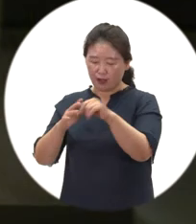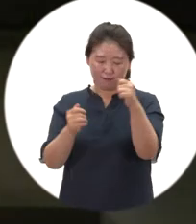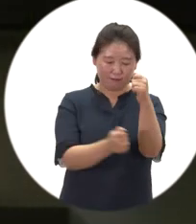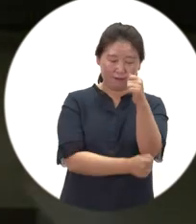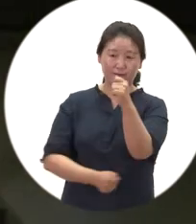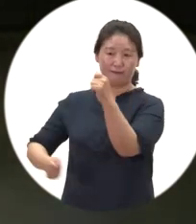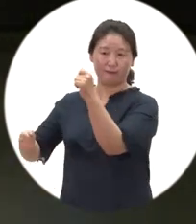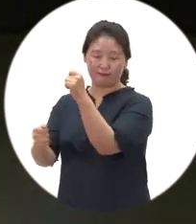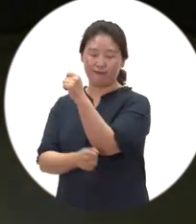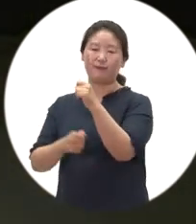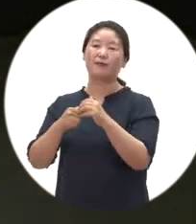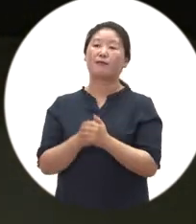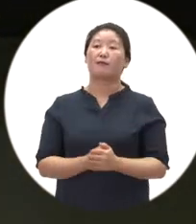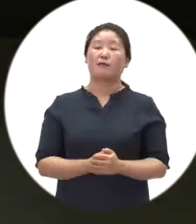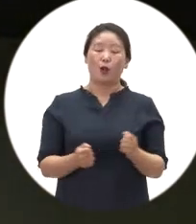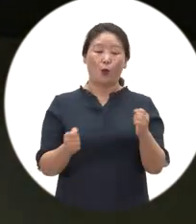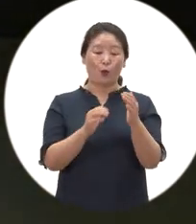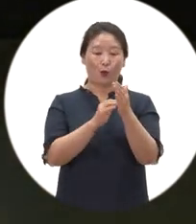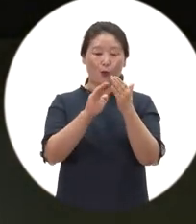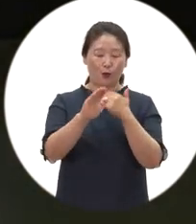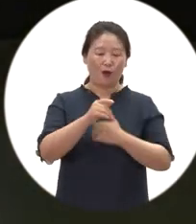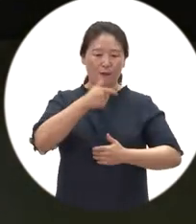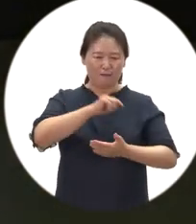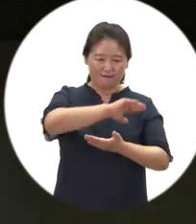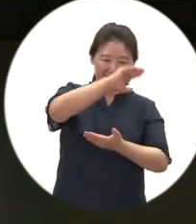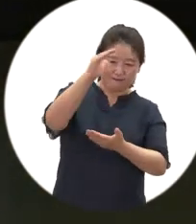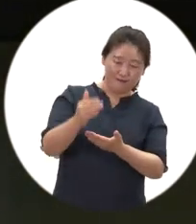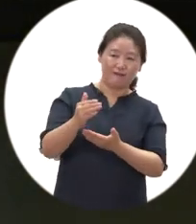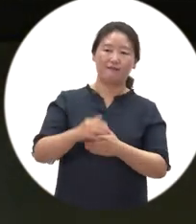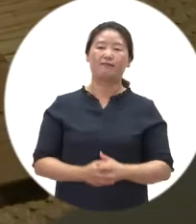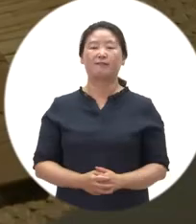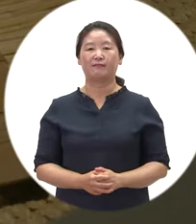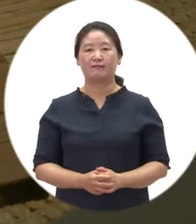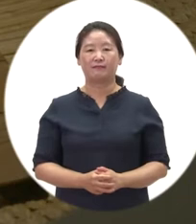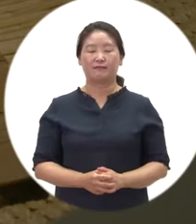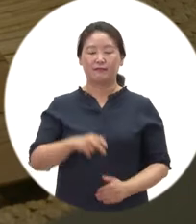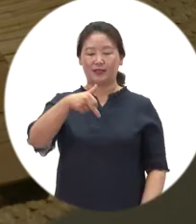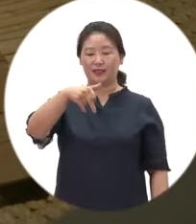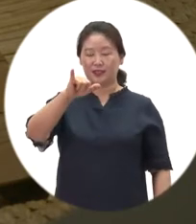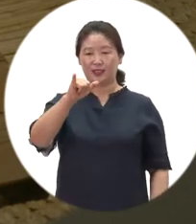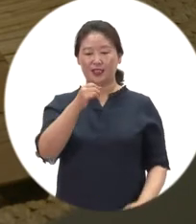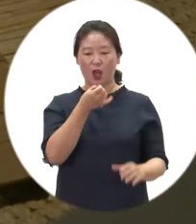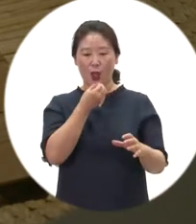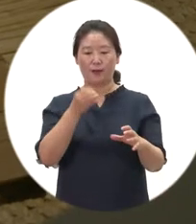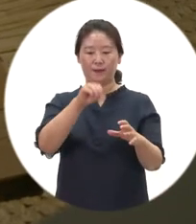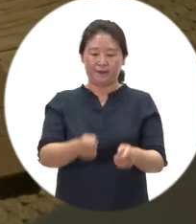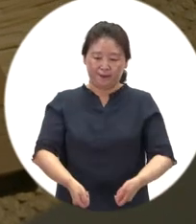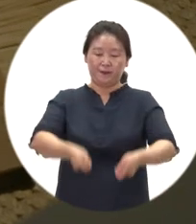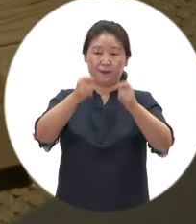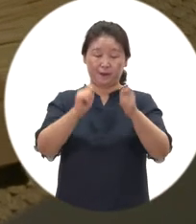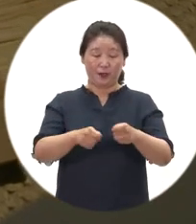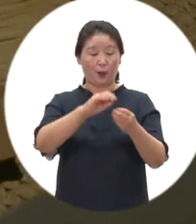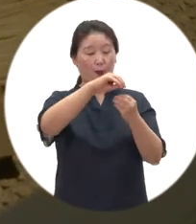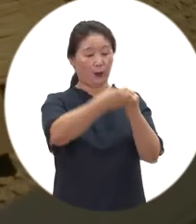거두는 것입니다. 가을거지를 통해 식량을 풍성하게 확보할 수 있습니다. 곡식을 담고 키를 위아래로